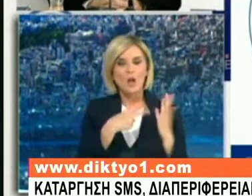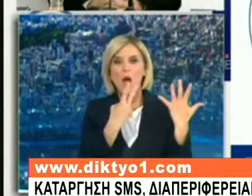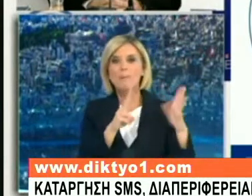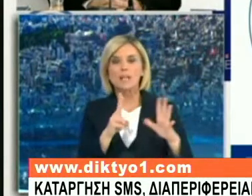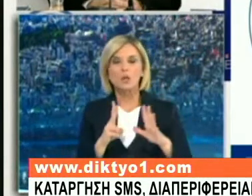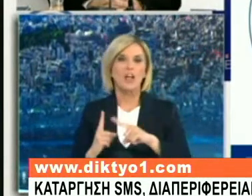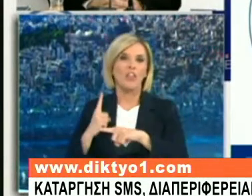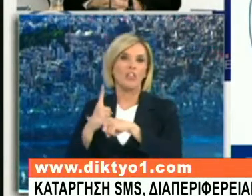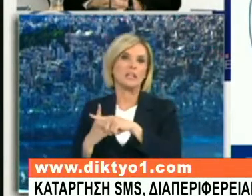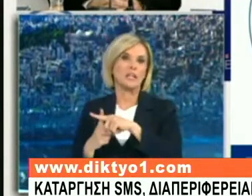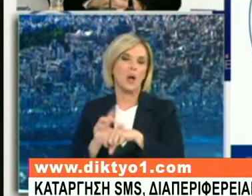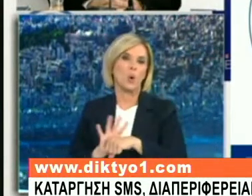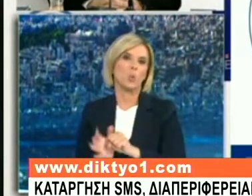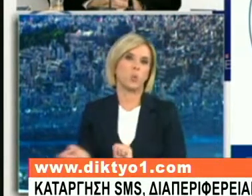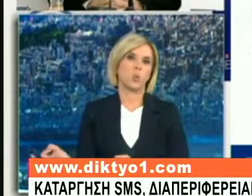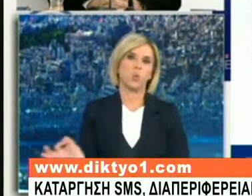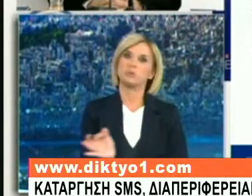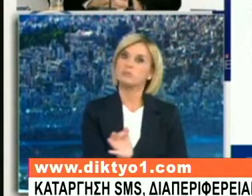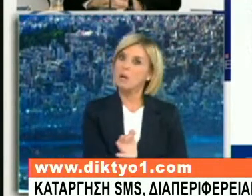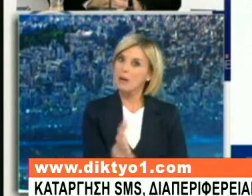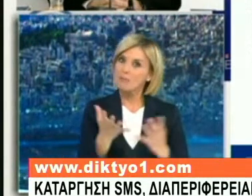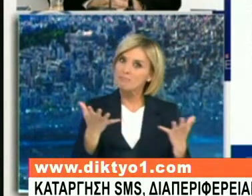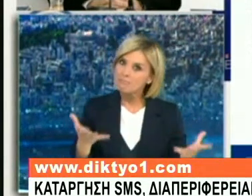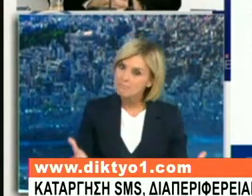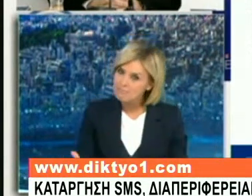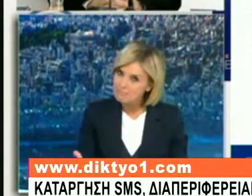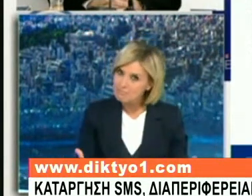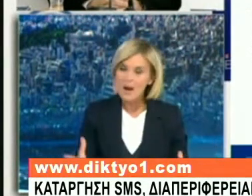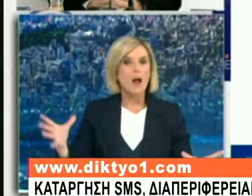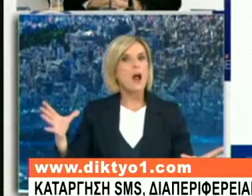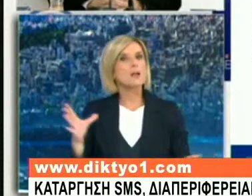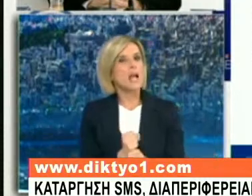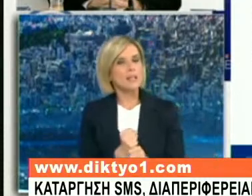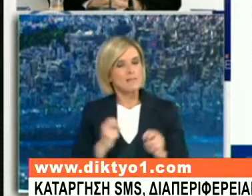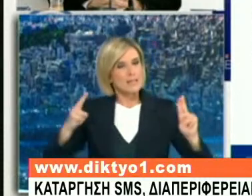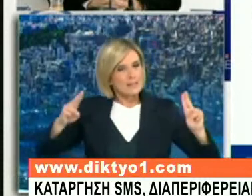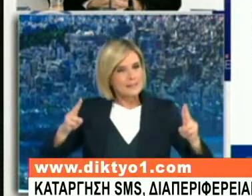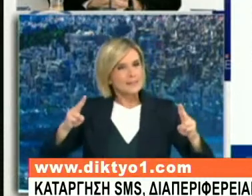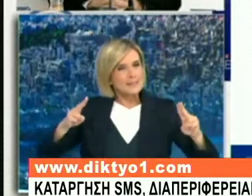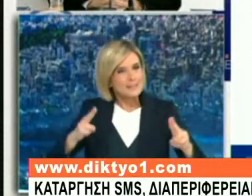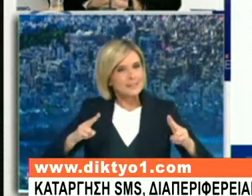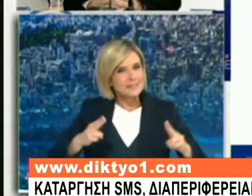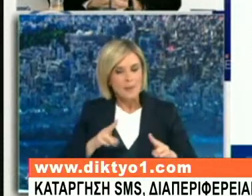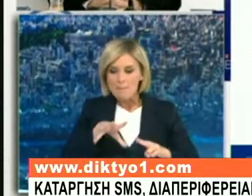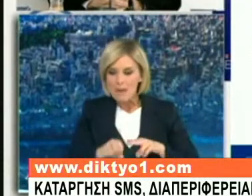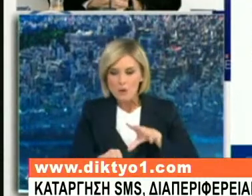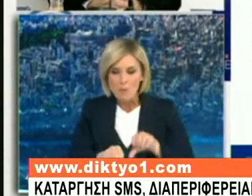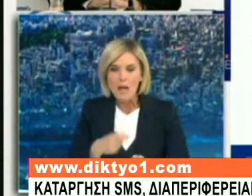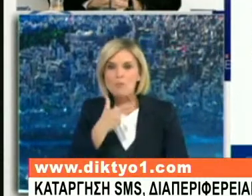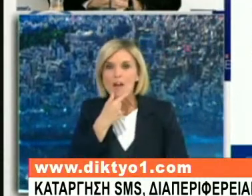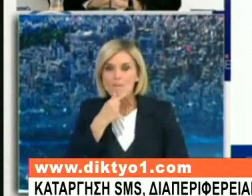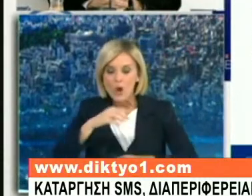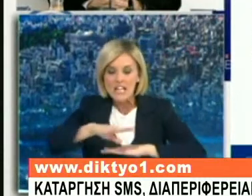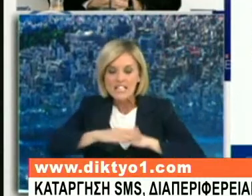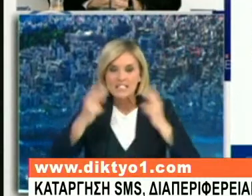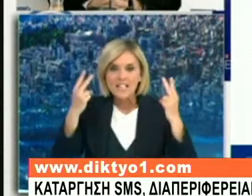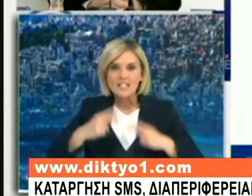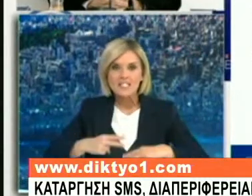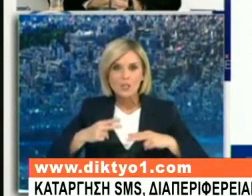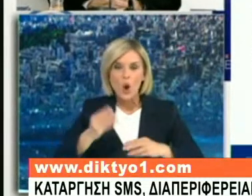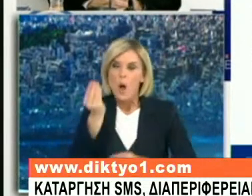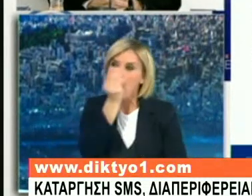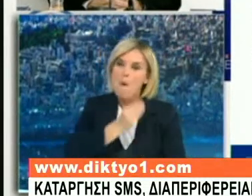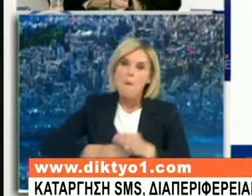θετικά κρούσματα. Καταφέραμε με αυτόν τον τρόπο να συγκρατήσουμε το επιδημιολογικό φορτίο χαμηλότερα από όλες τις